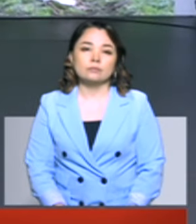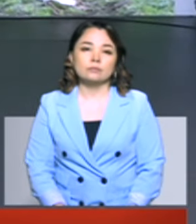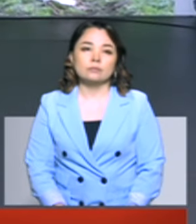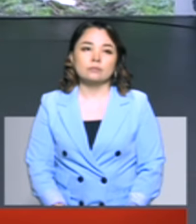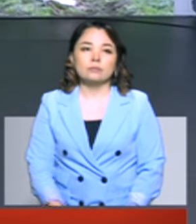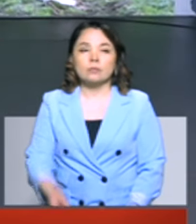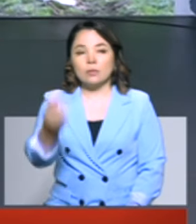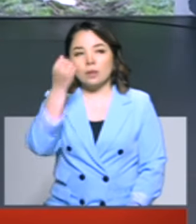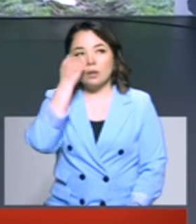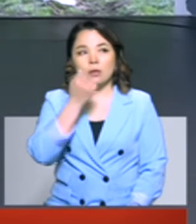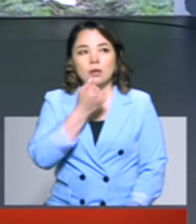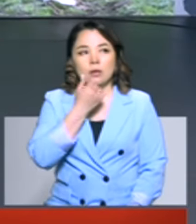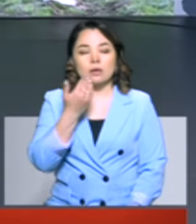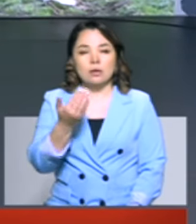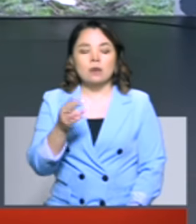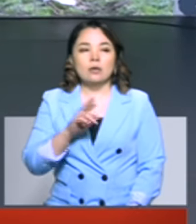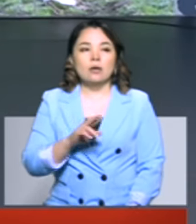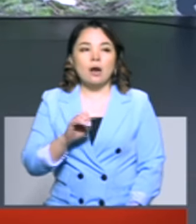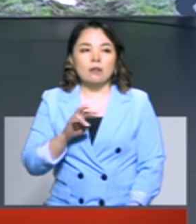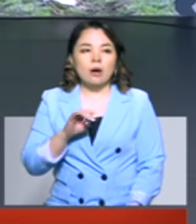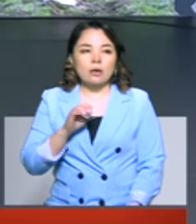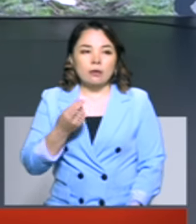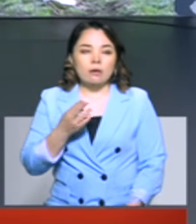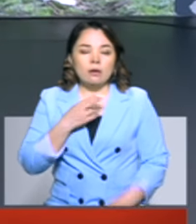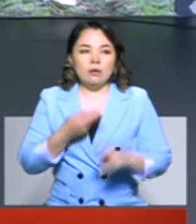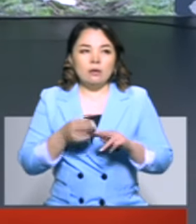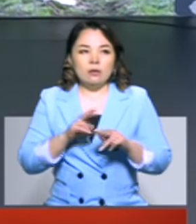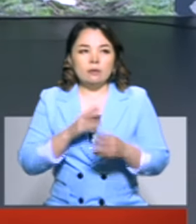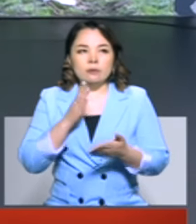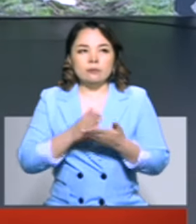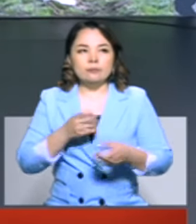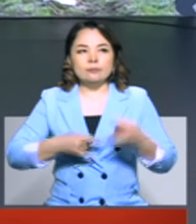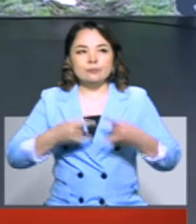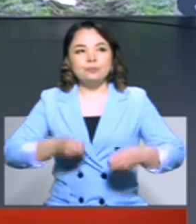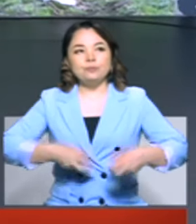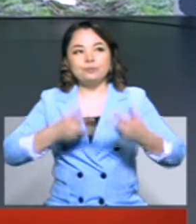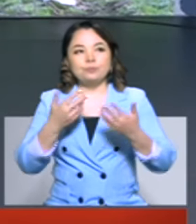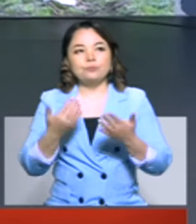Я рахмет, Нұрсұлтан. Айта өтейін, Янбарцев ауылынан тікелей қосылған әріптесім Нұрсұлтан Тілектес.